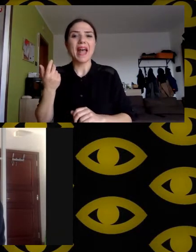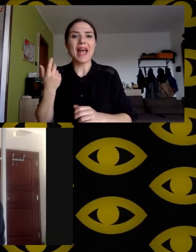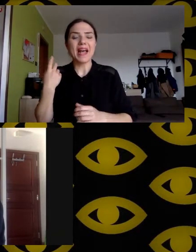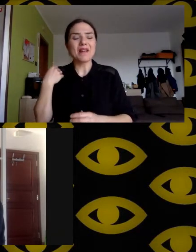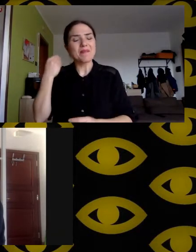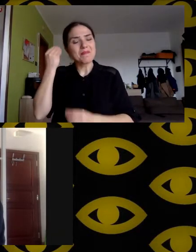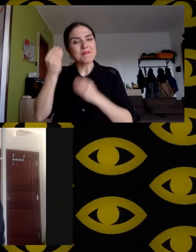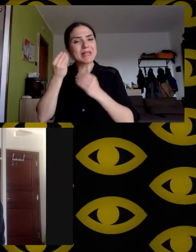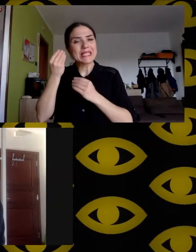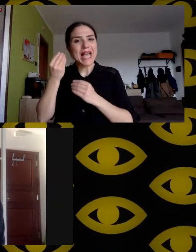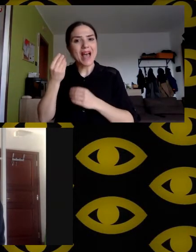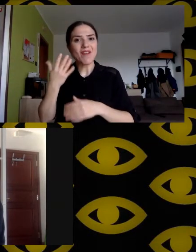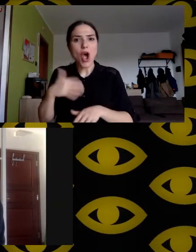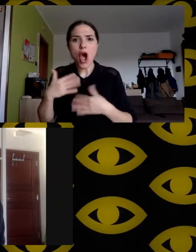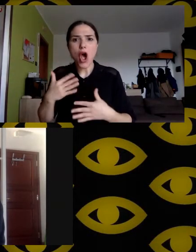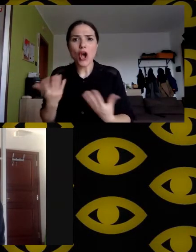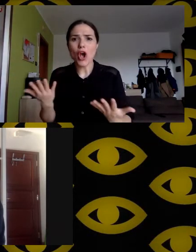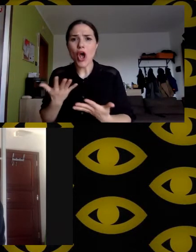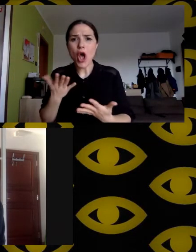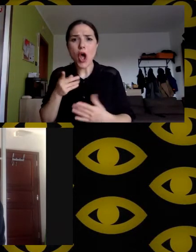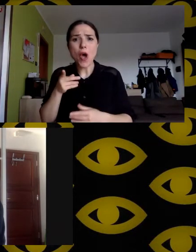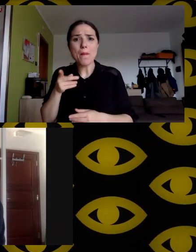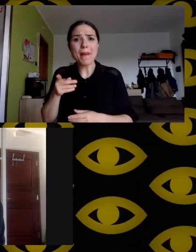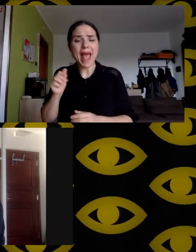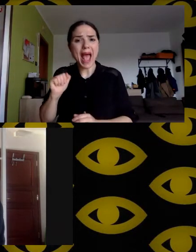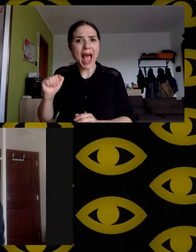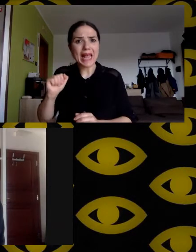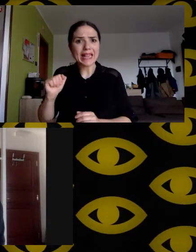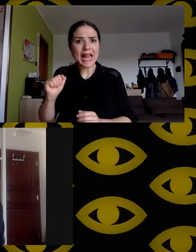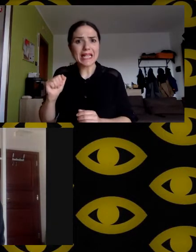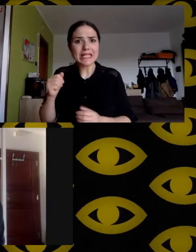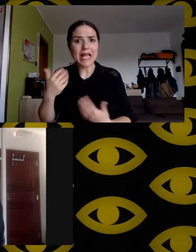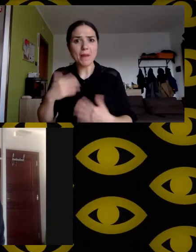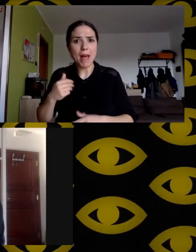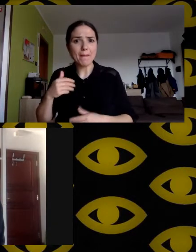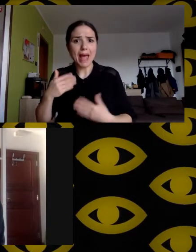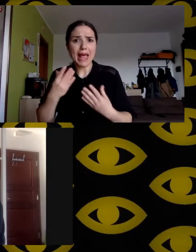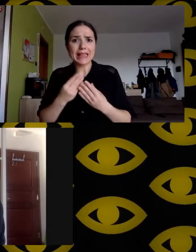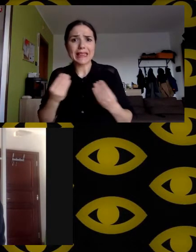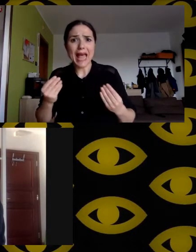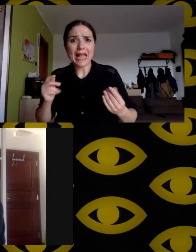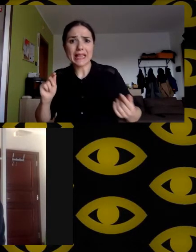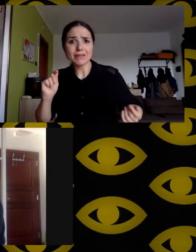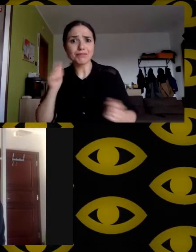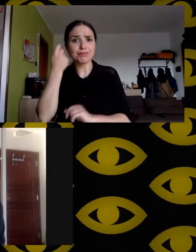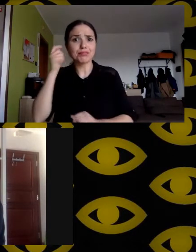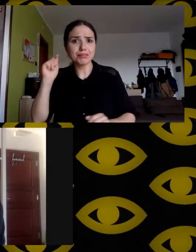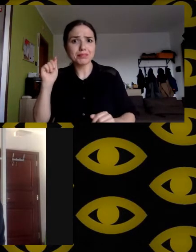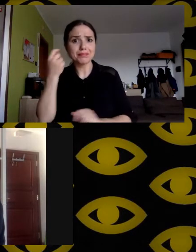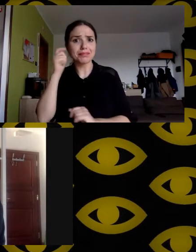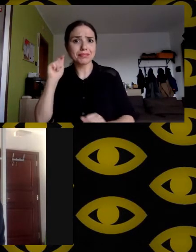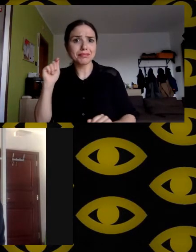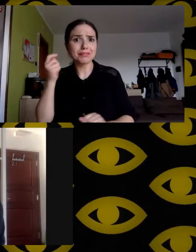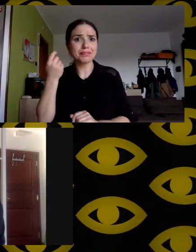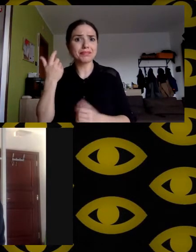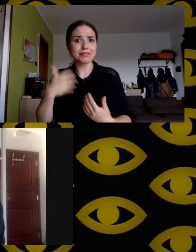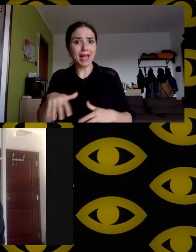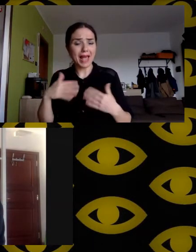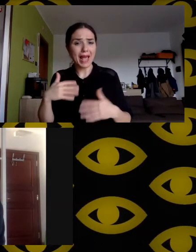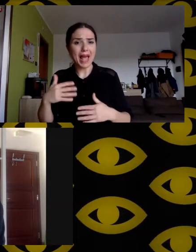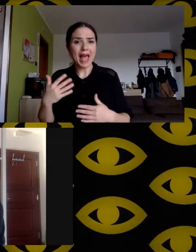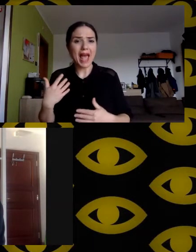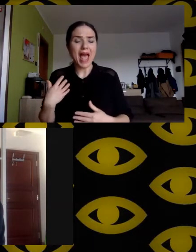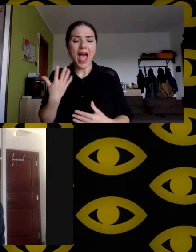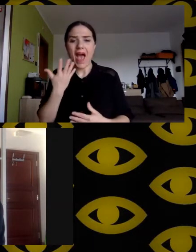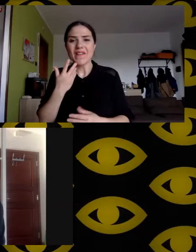Perché quello che emerge non è solo il numero di cose, ma è il numero di successi. Quindi in realtà tu hai detto che non c'è una soluzione, non c'è una ricetta,